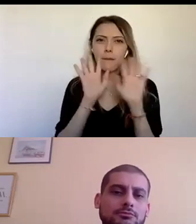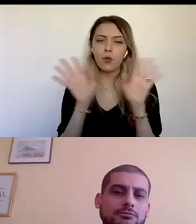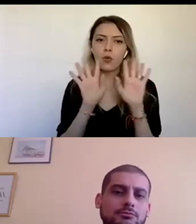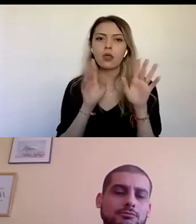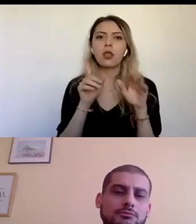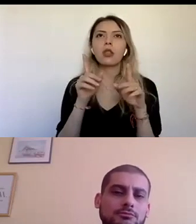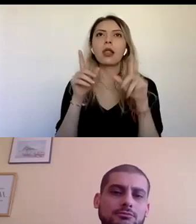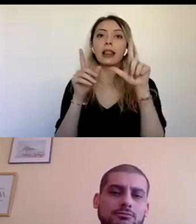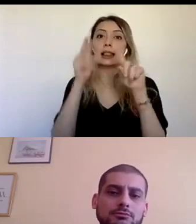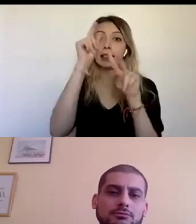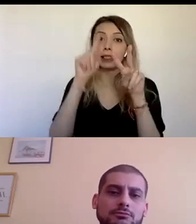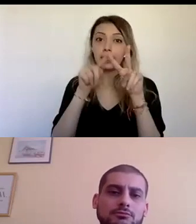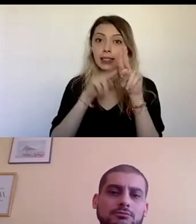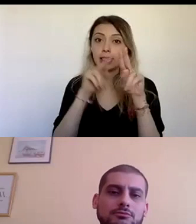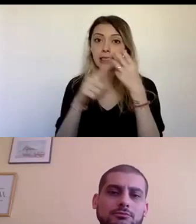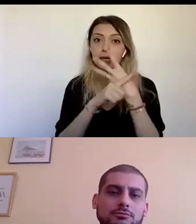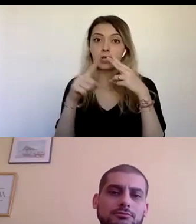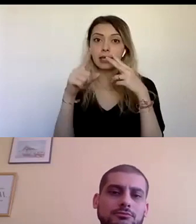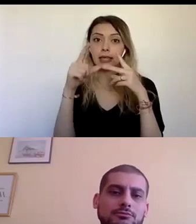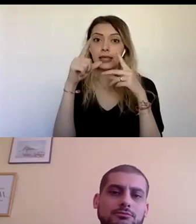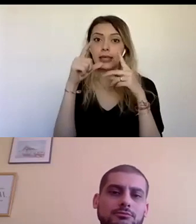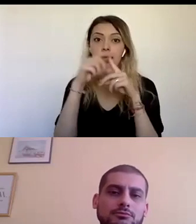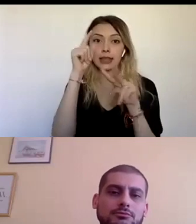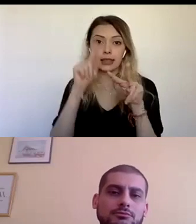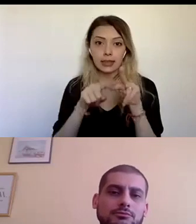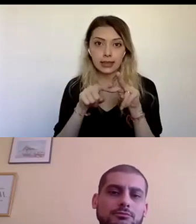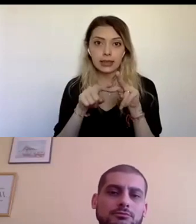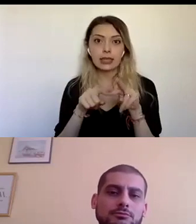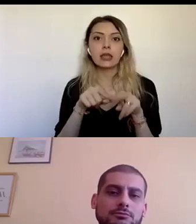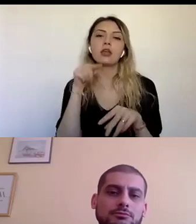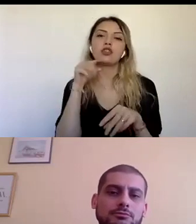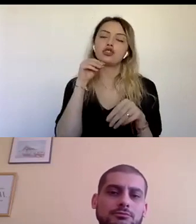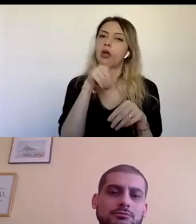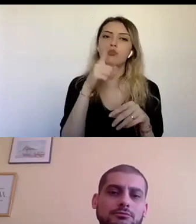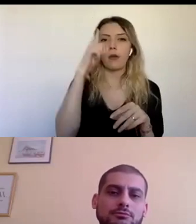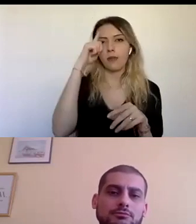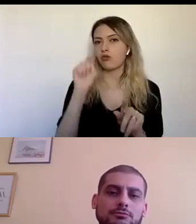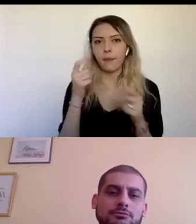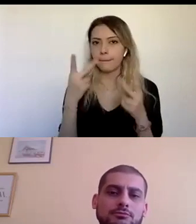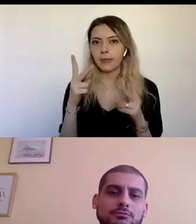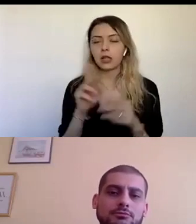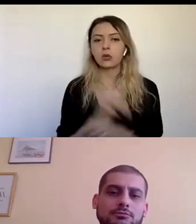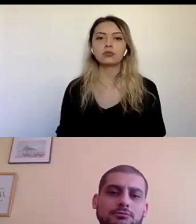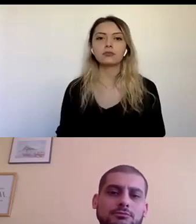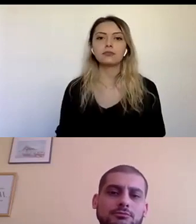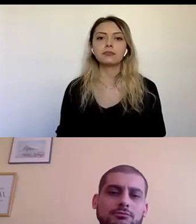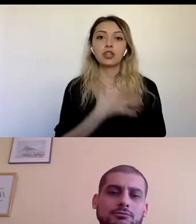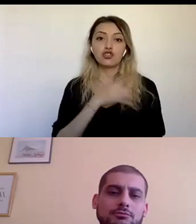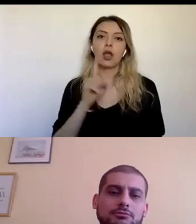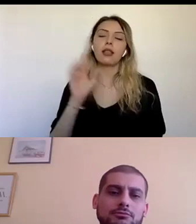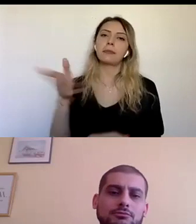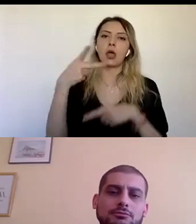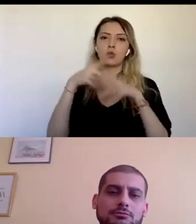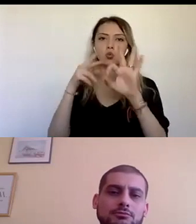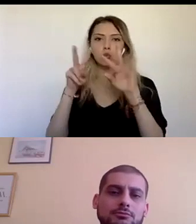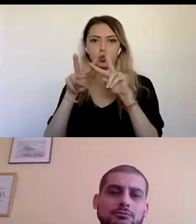LinkedIn'e isterseniz. LinkedIn canlı yayın için bu arada bir başvuru süreci var. Canlı yayın yapmadan önce izin almanız gerekiyor. Bildiğim kadarıyla